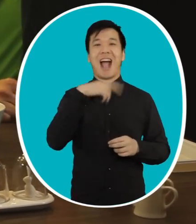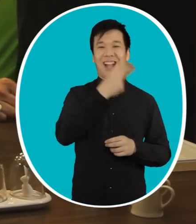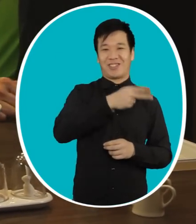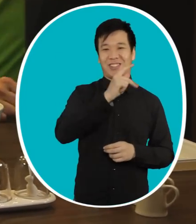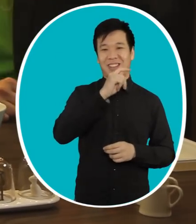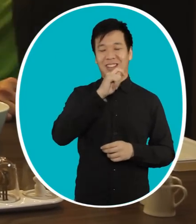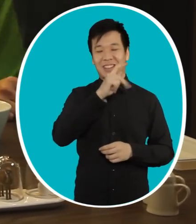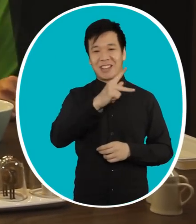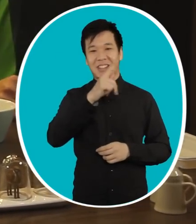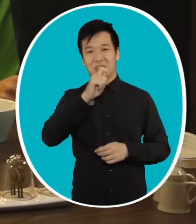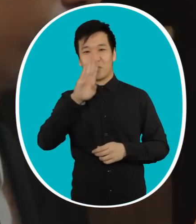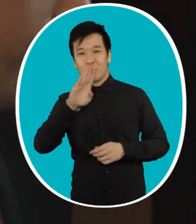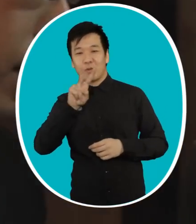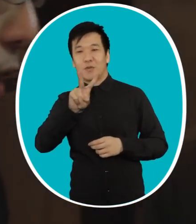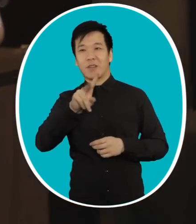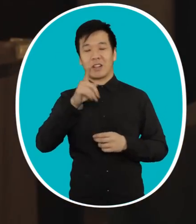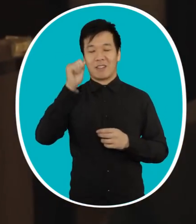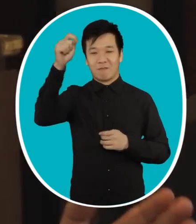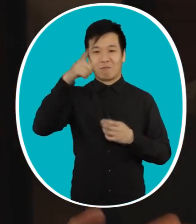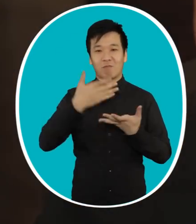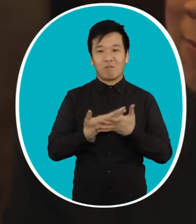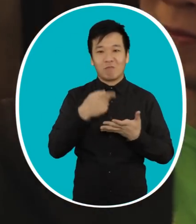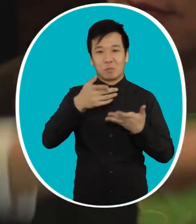慶，哎，雙台慶。你身為